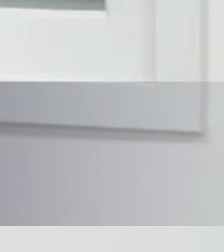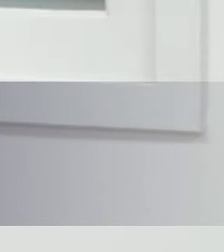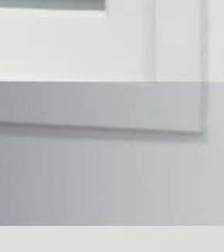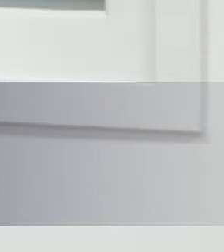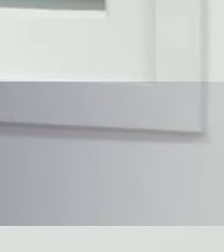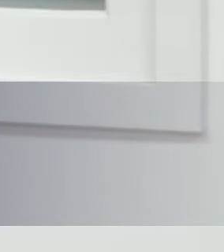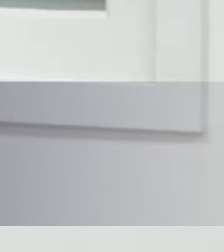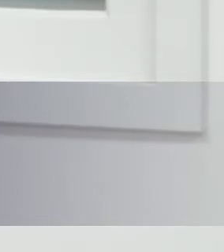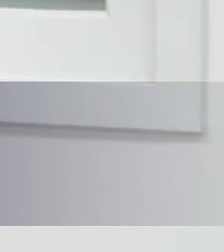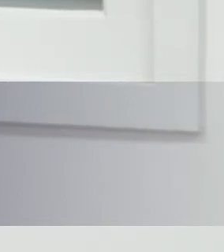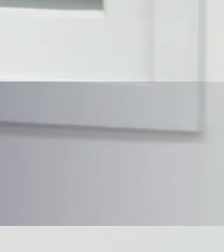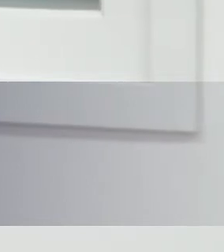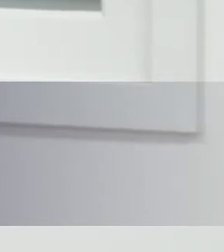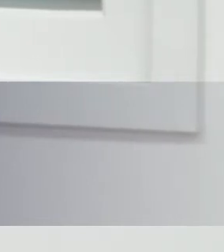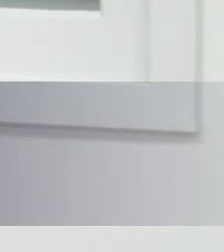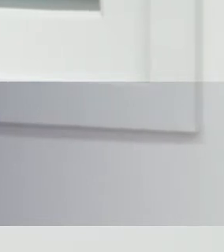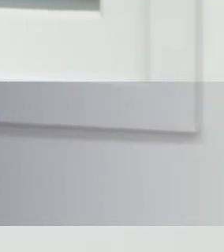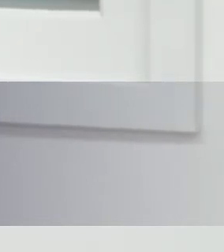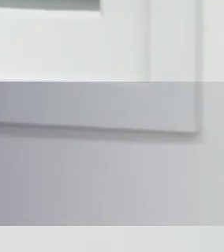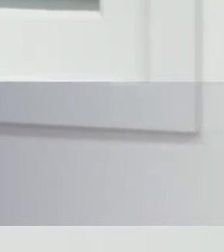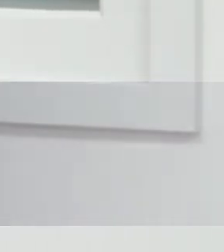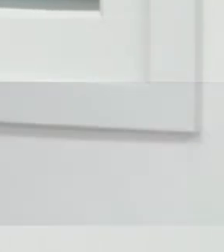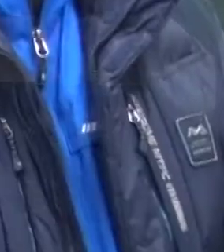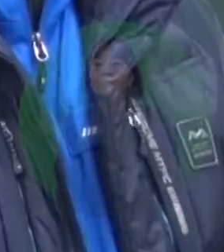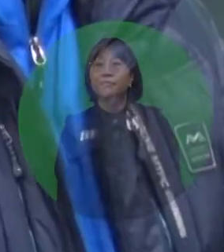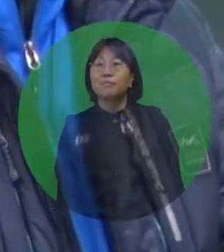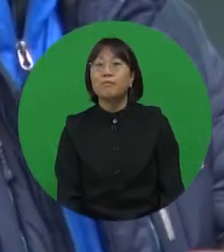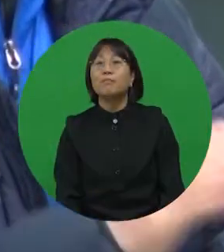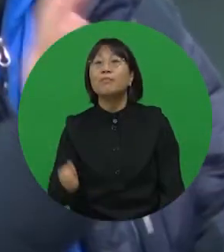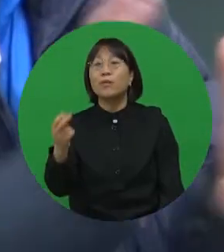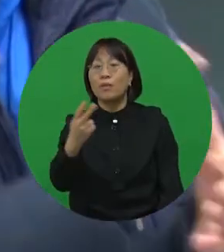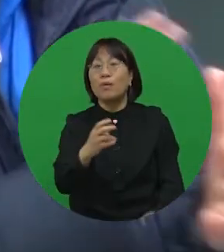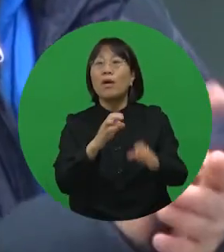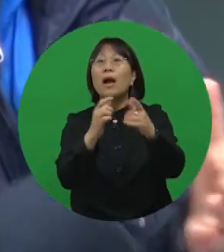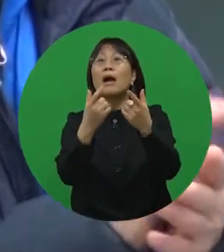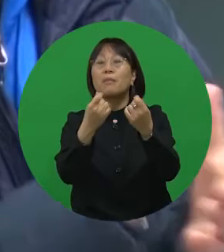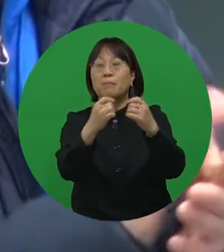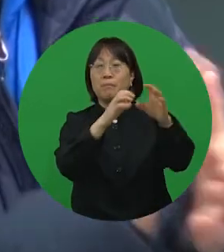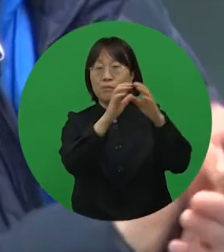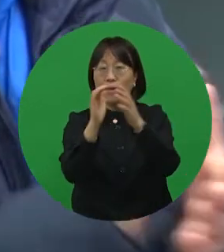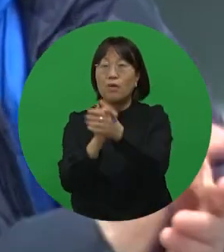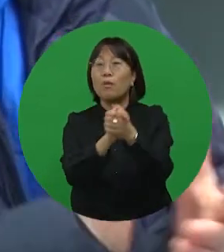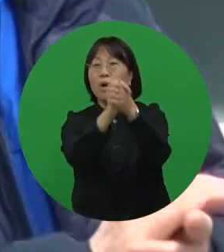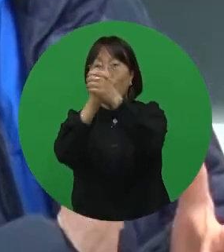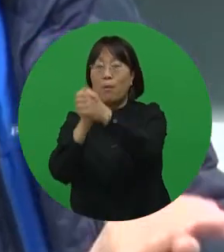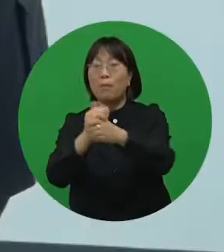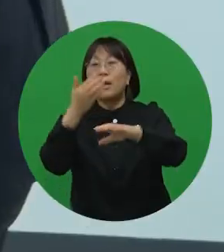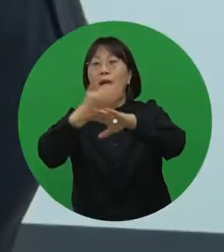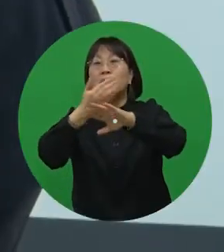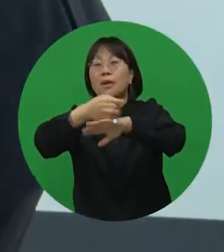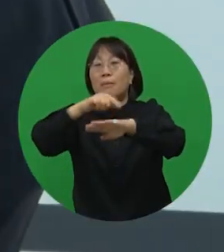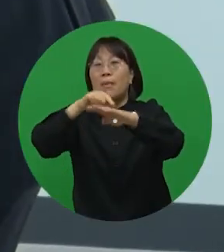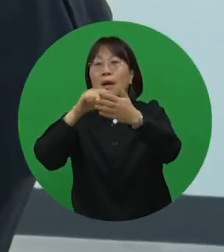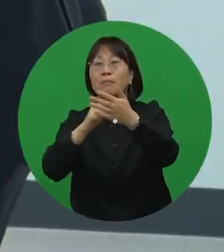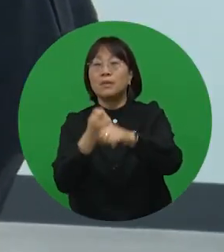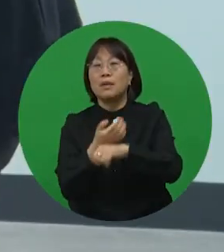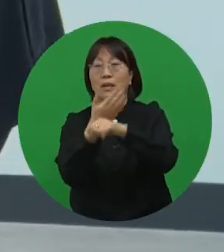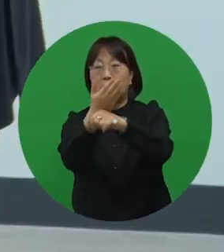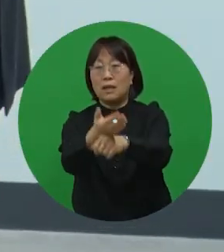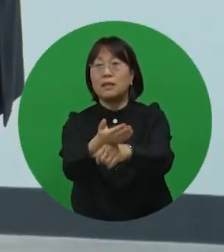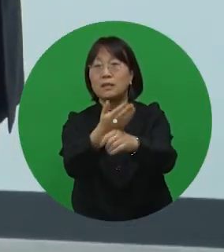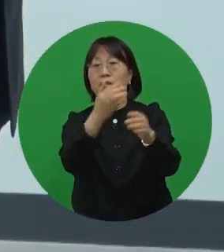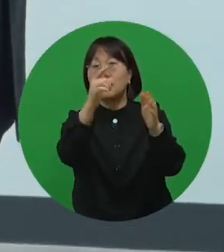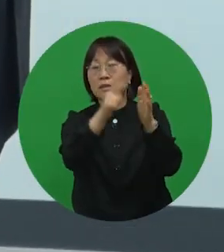다 대박나시고 새해 복 많이 받으시기 바라겠습니다. 더불어 함께 소통하고 화합하며 고마운 마음을 전하는